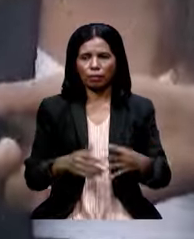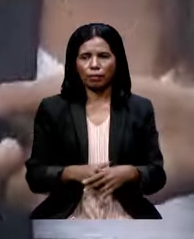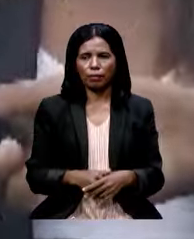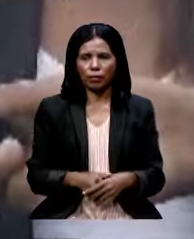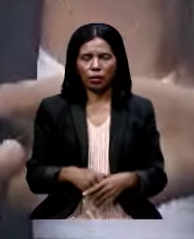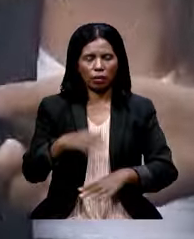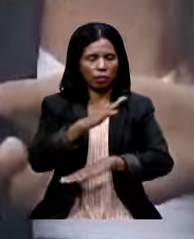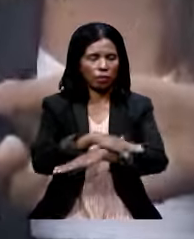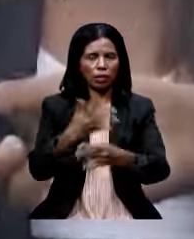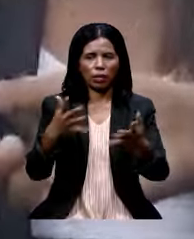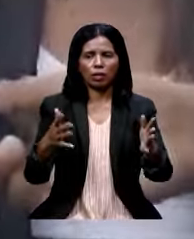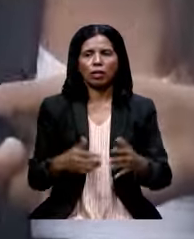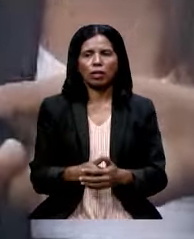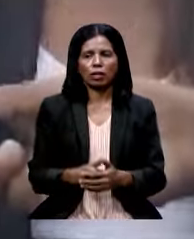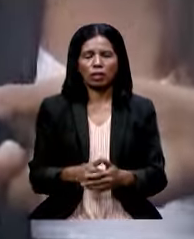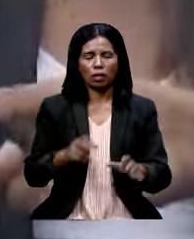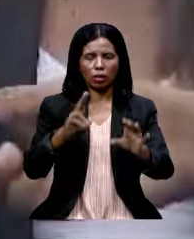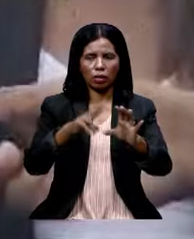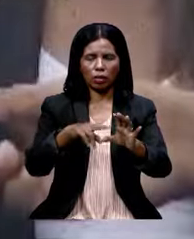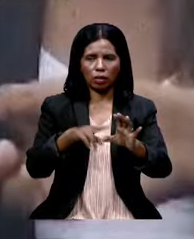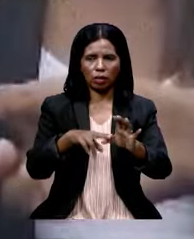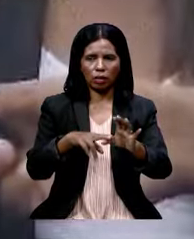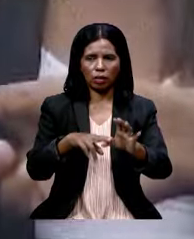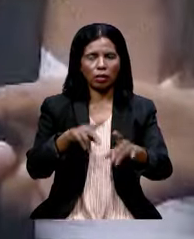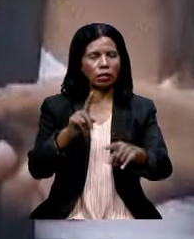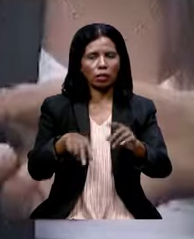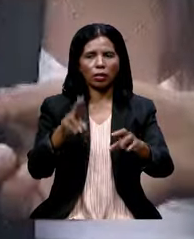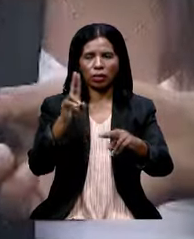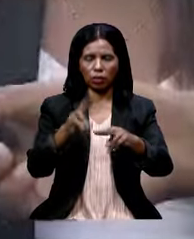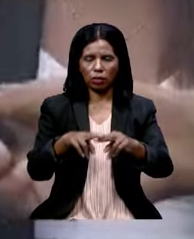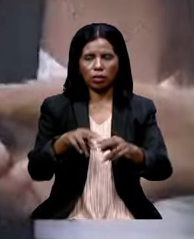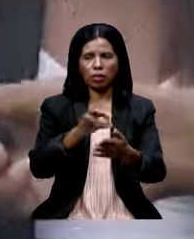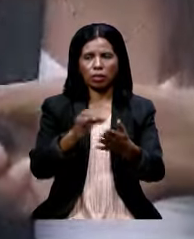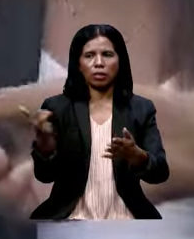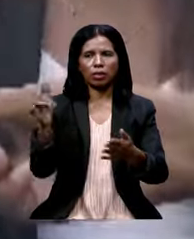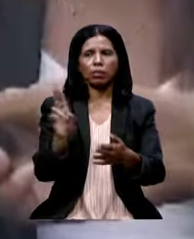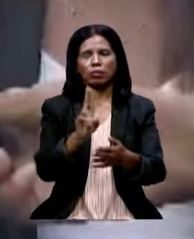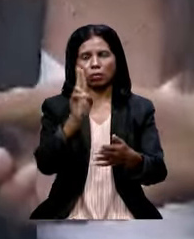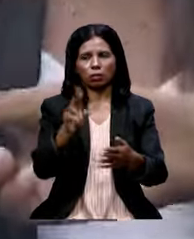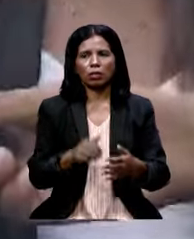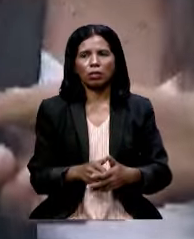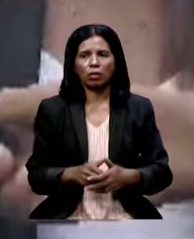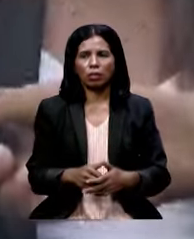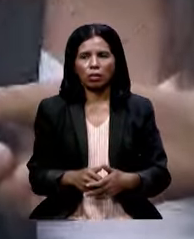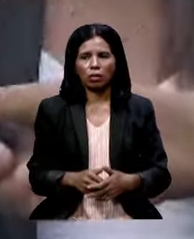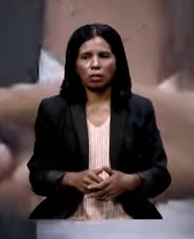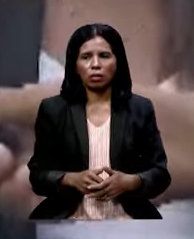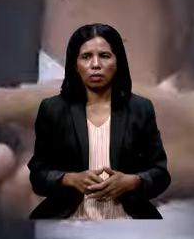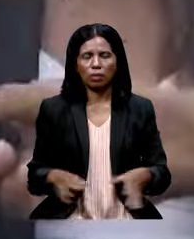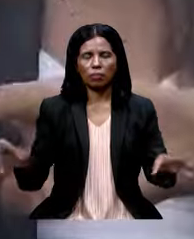Meza sir lato anta balune kadiran nebe mak labela turu dia kerek siru utilizir nebe bala para mai